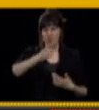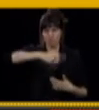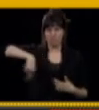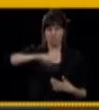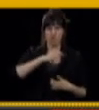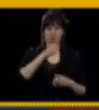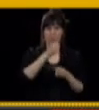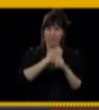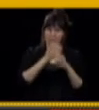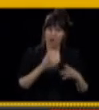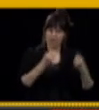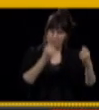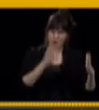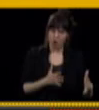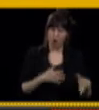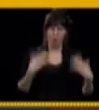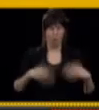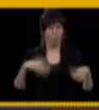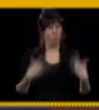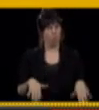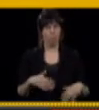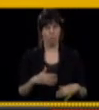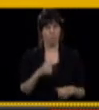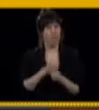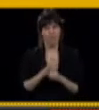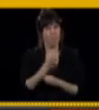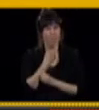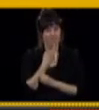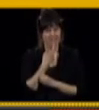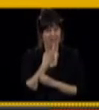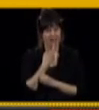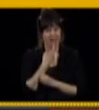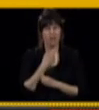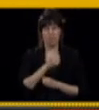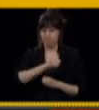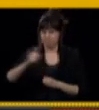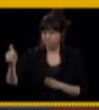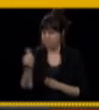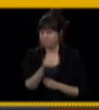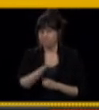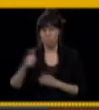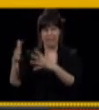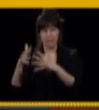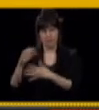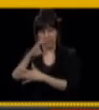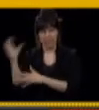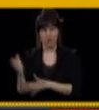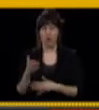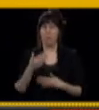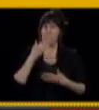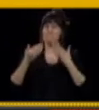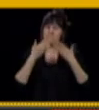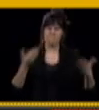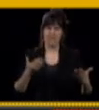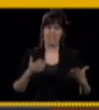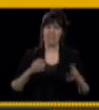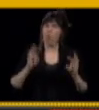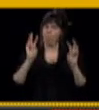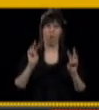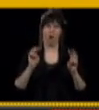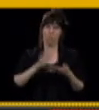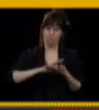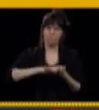s'il vous êtes nos héros au quotidien donc merci beaucoup pour votre travail donc je termine en